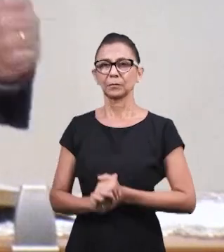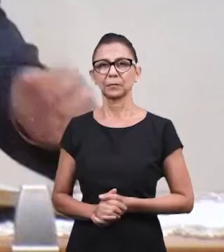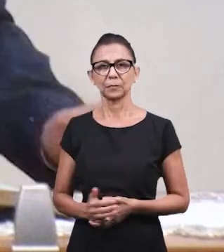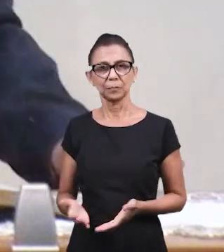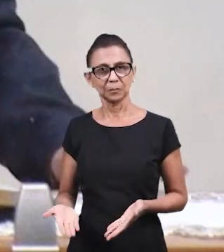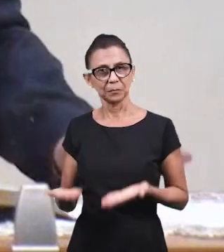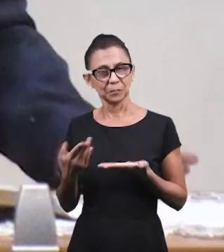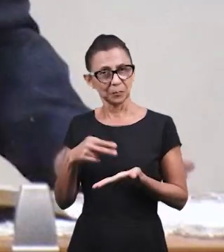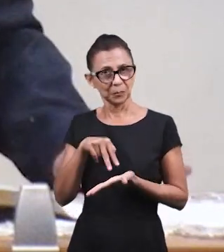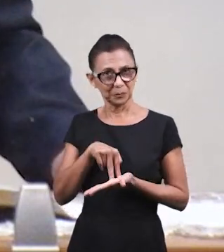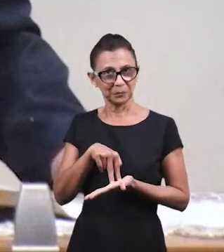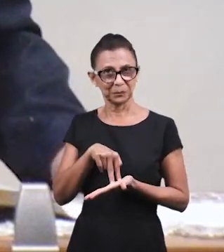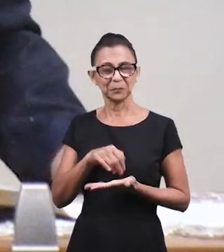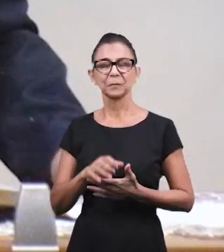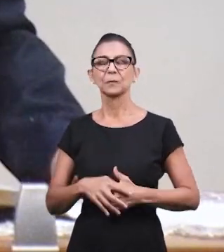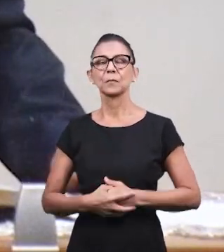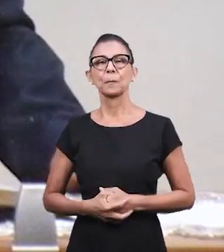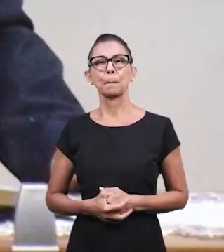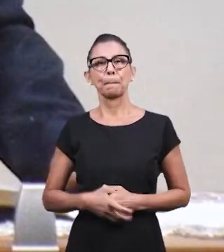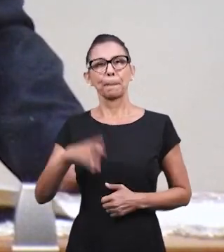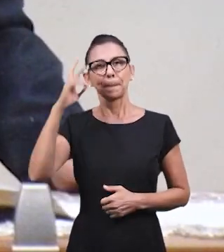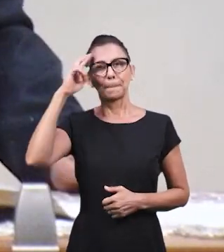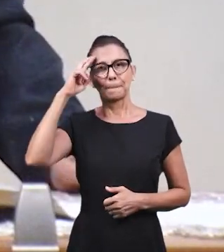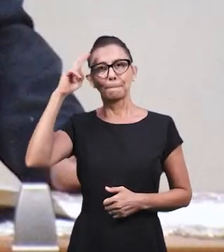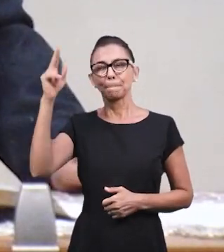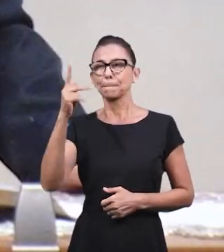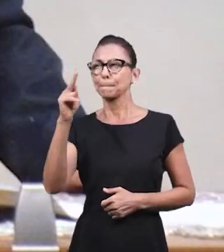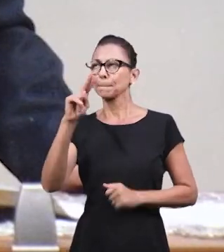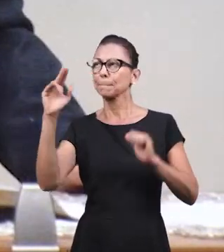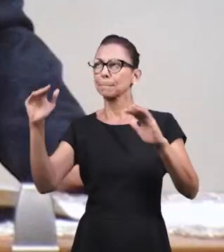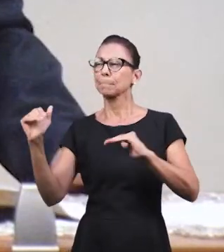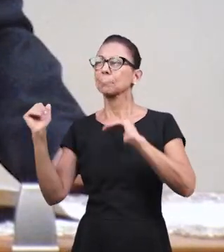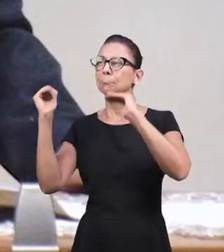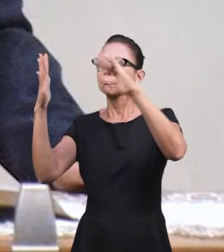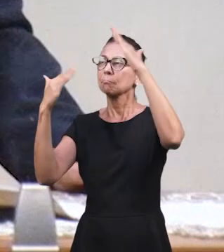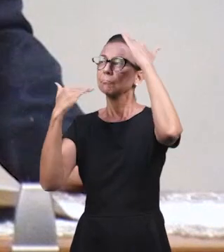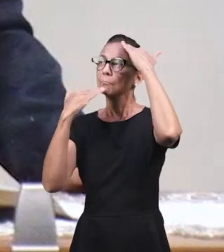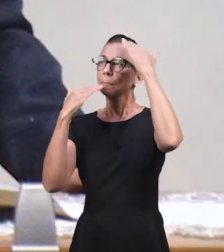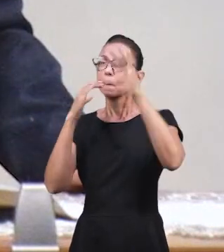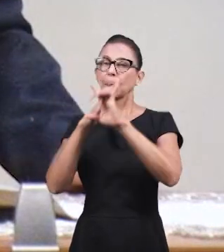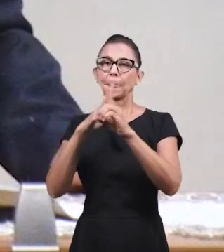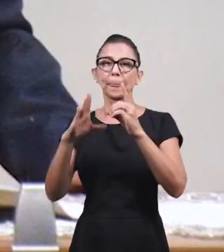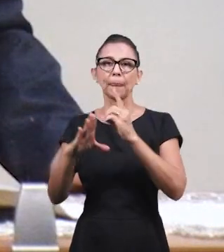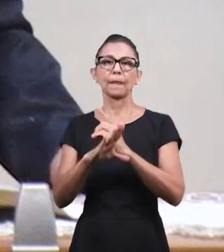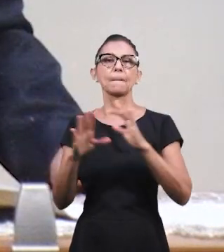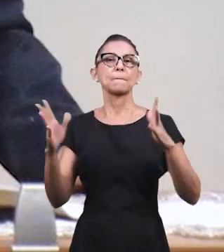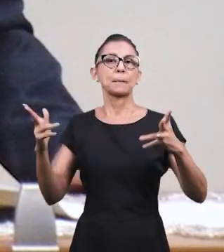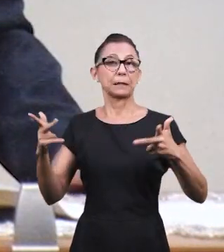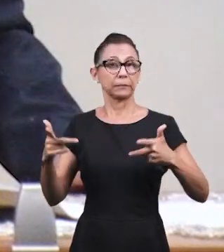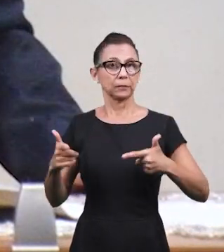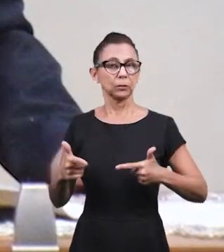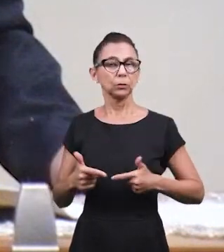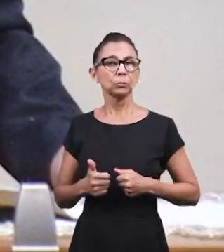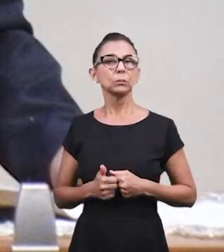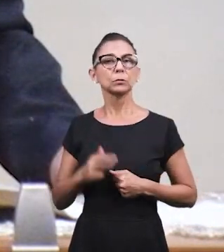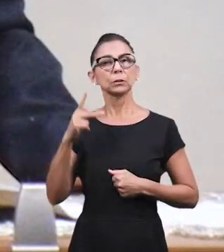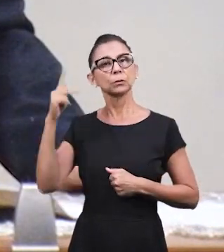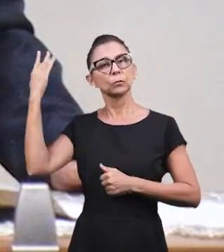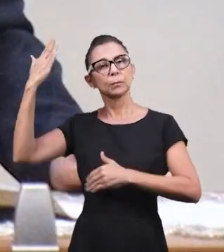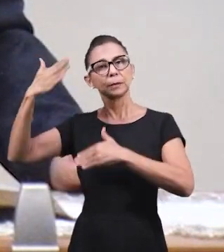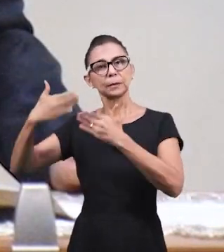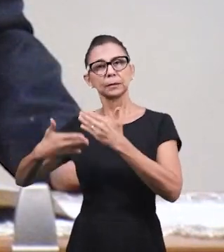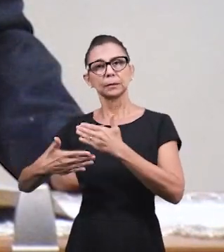станем все на наши налоги господь наш и бог мы славим тебя за это богослужение там